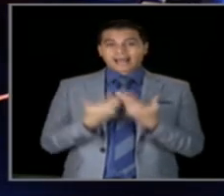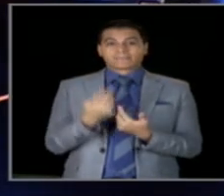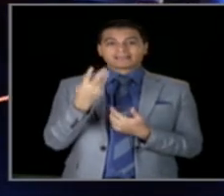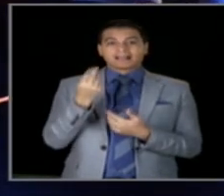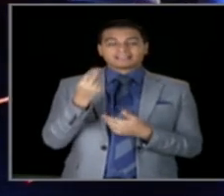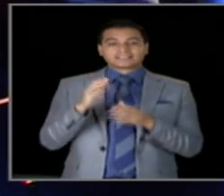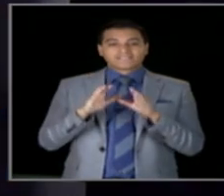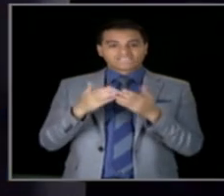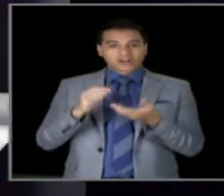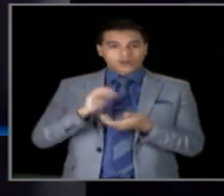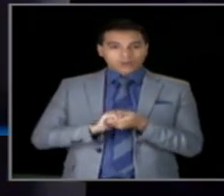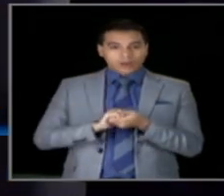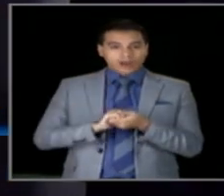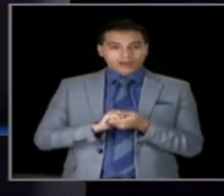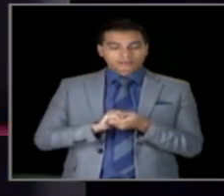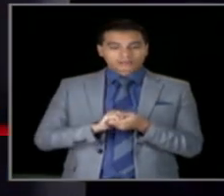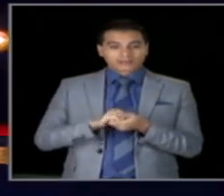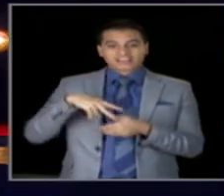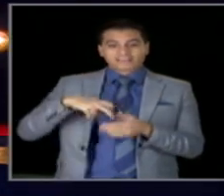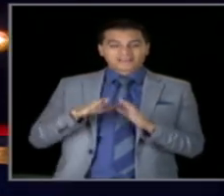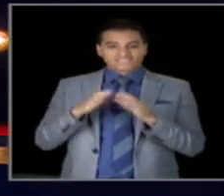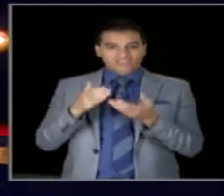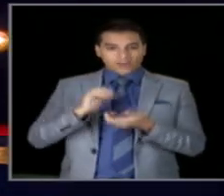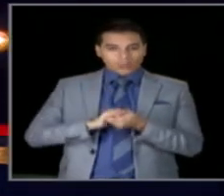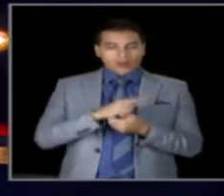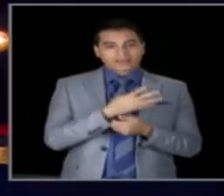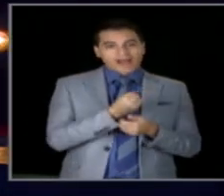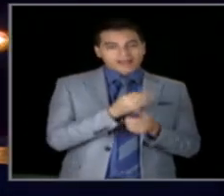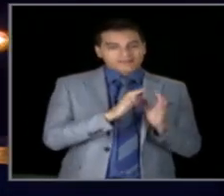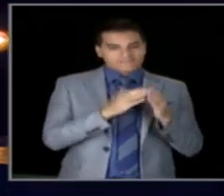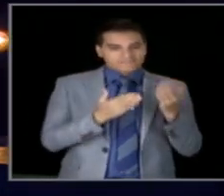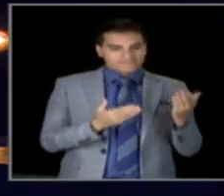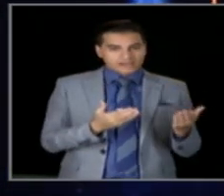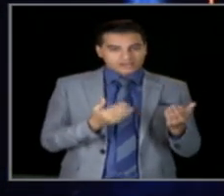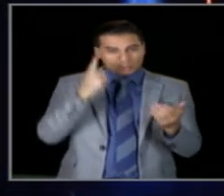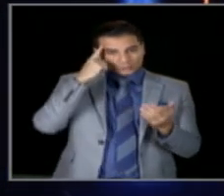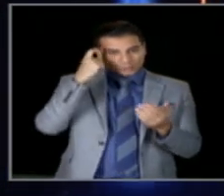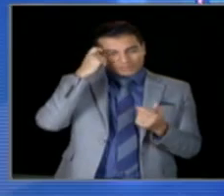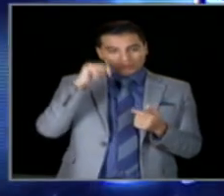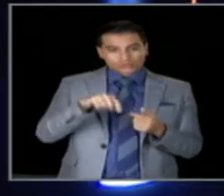الوعد، 40 وسط البلد. لوحات ومعالم. والسؤال هو